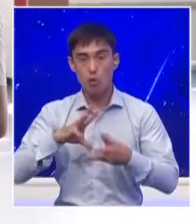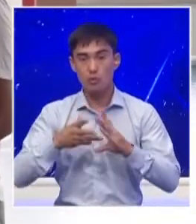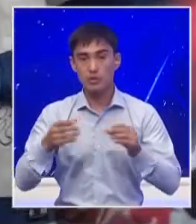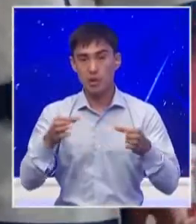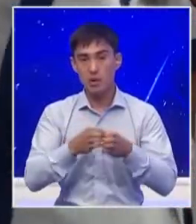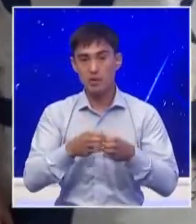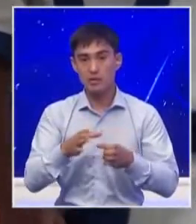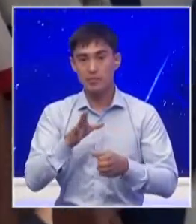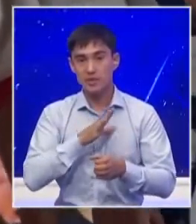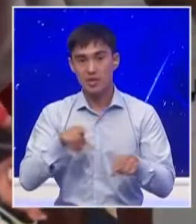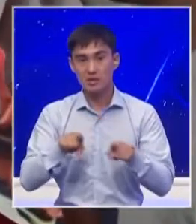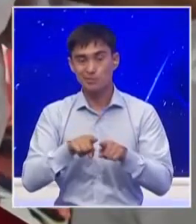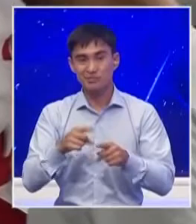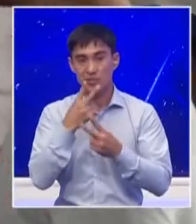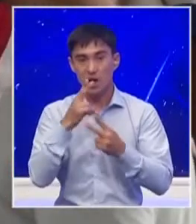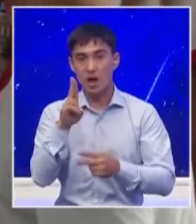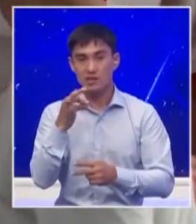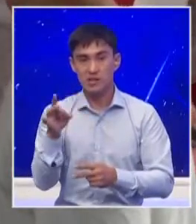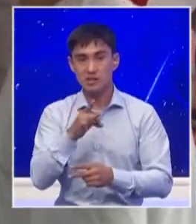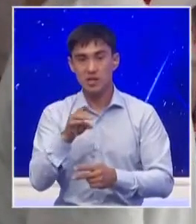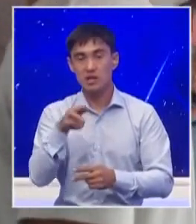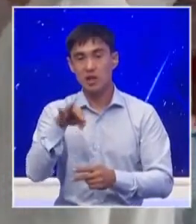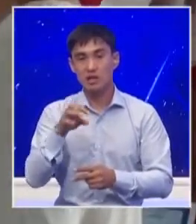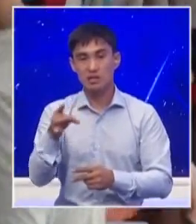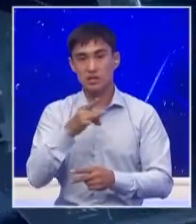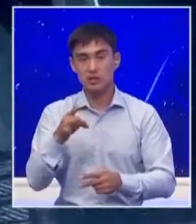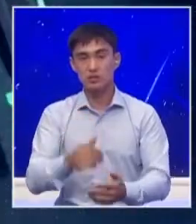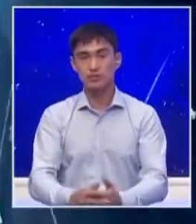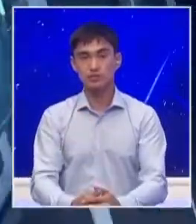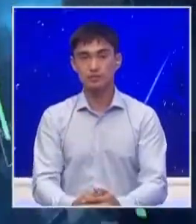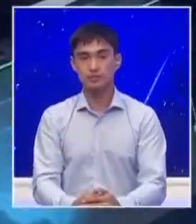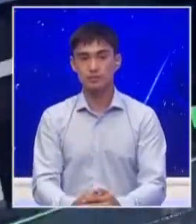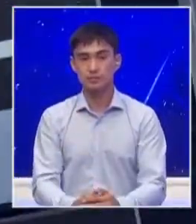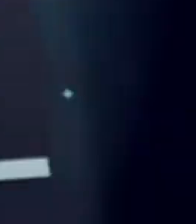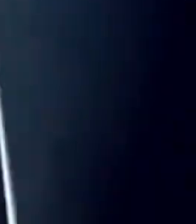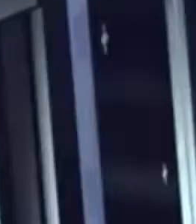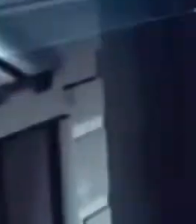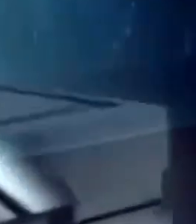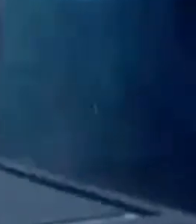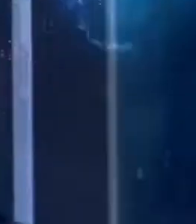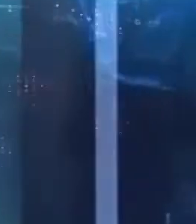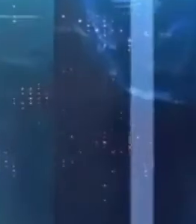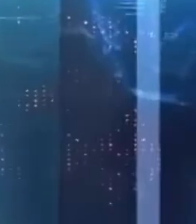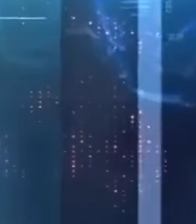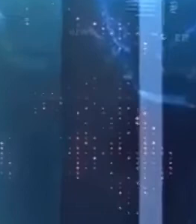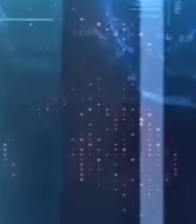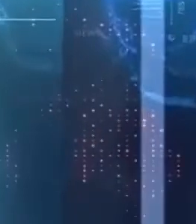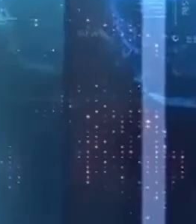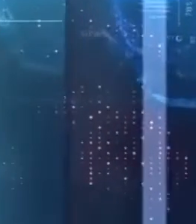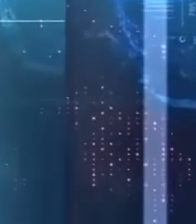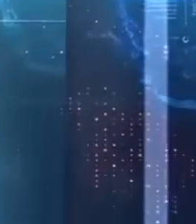зачете также представители карасайского и талгарского района лиля что грина и жан де сен телеканал жетысу